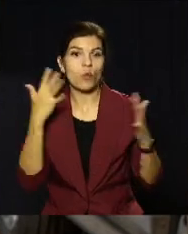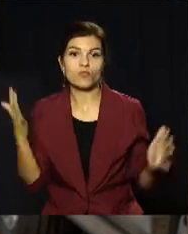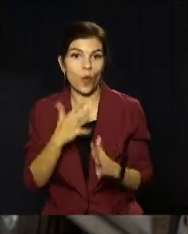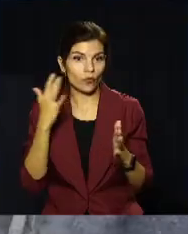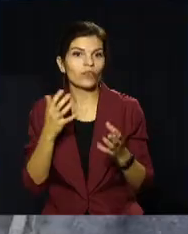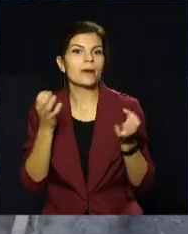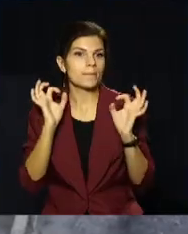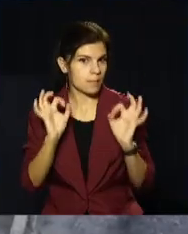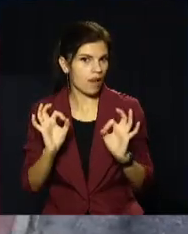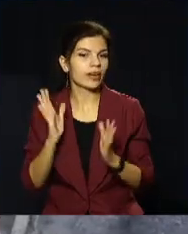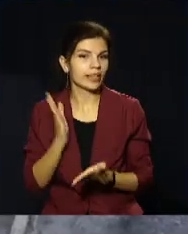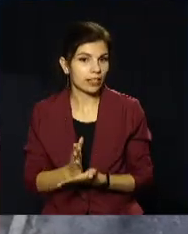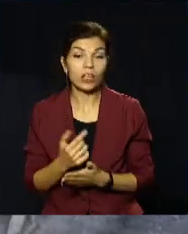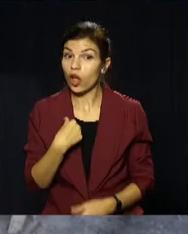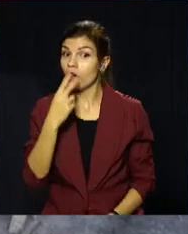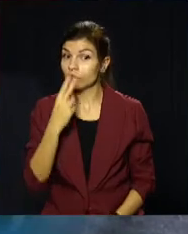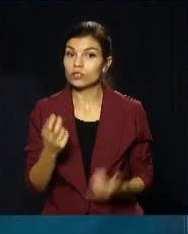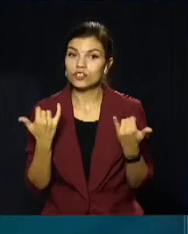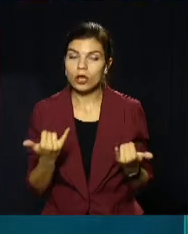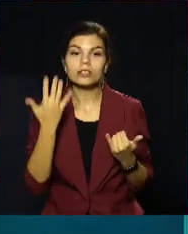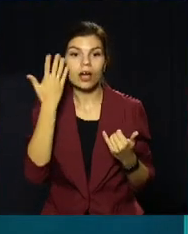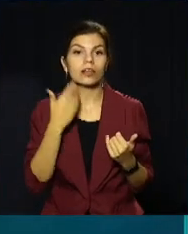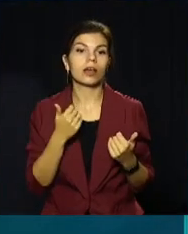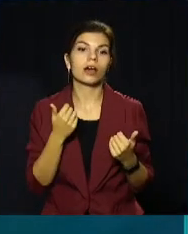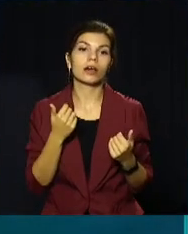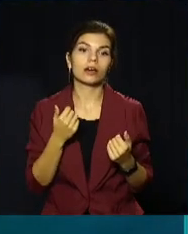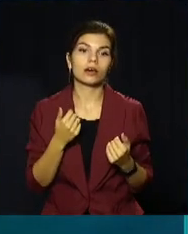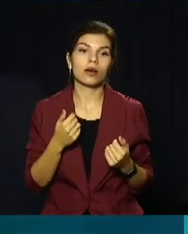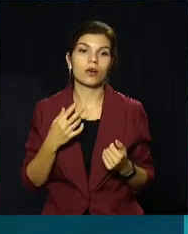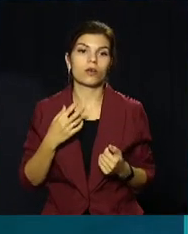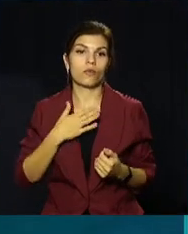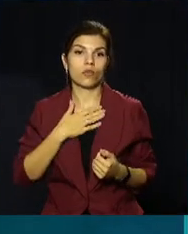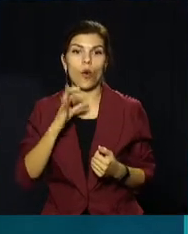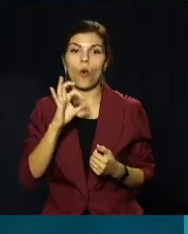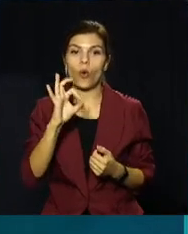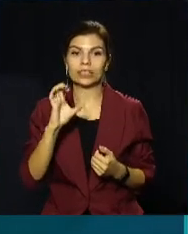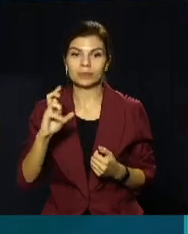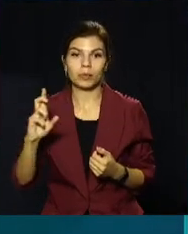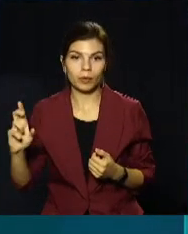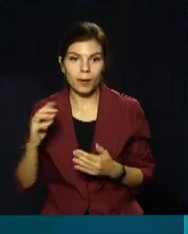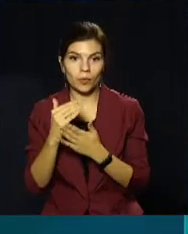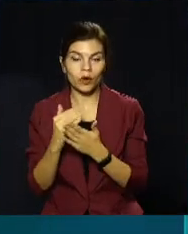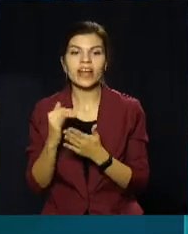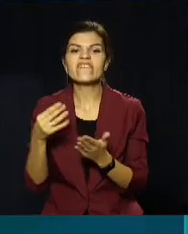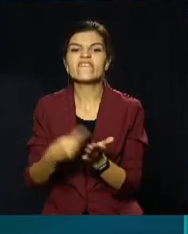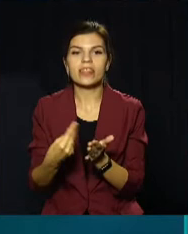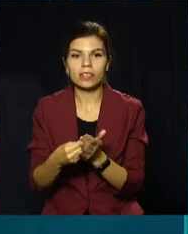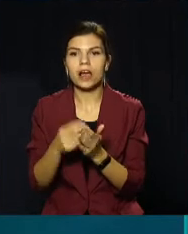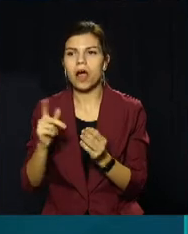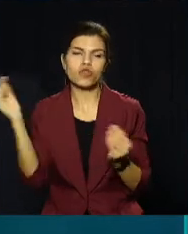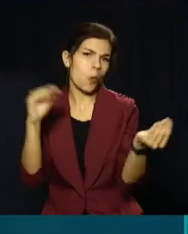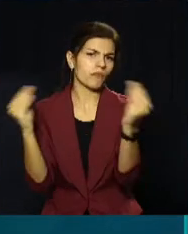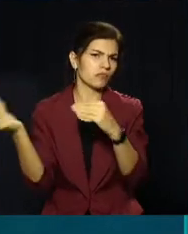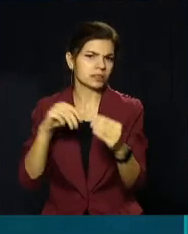проветривание есть. Ну, я вижу сейчас, уже вот когда вот у нас новое СББ, и, скорее всего, финансирование как-то